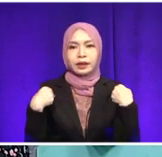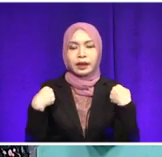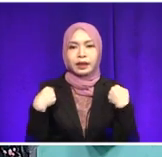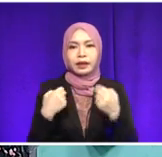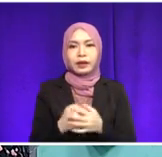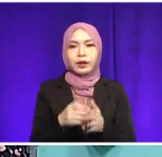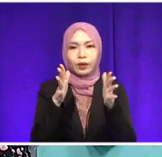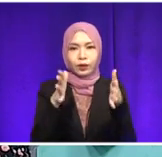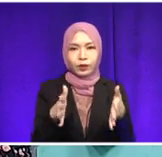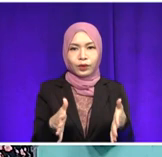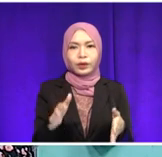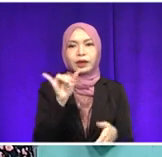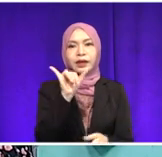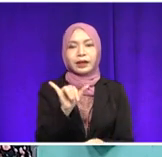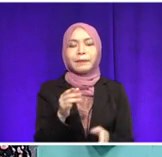utama